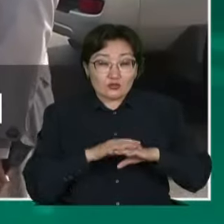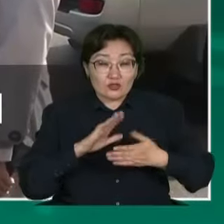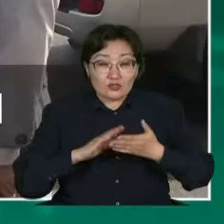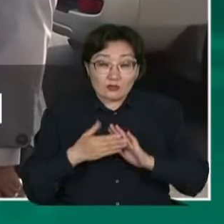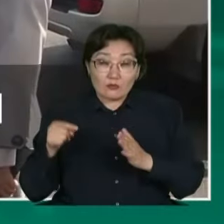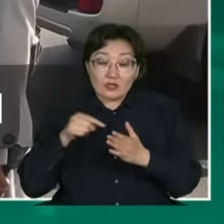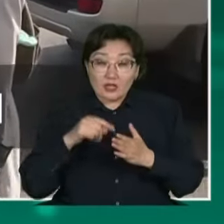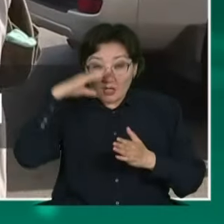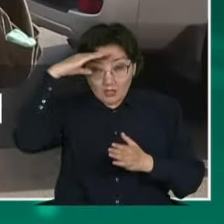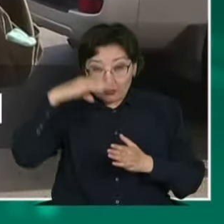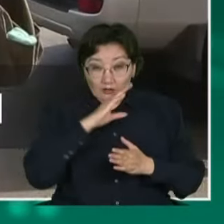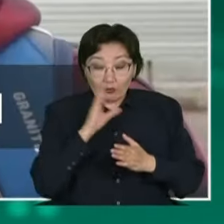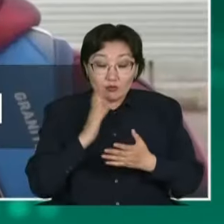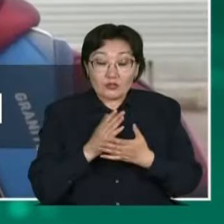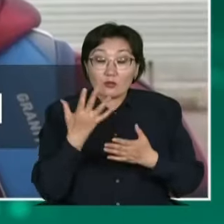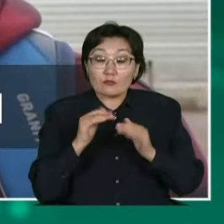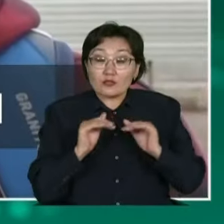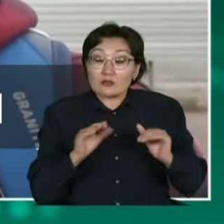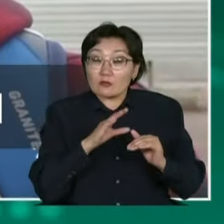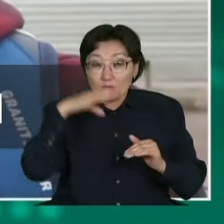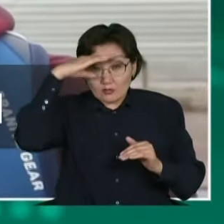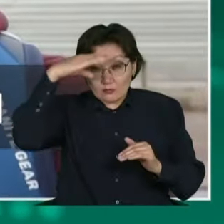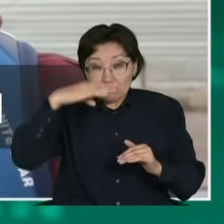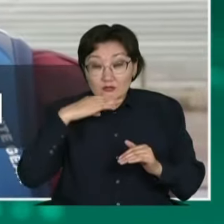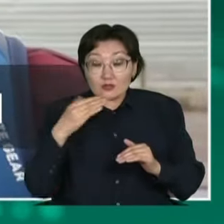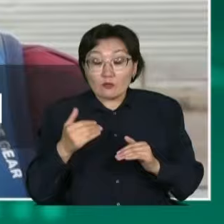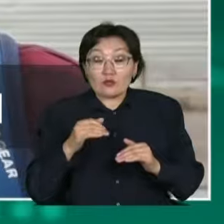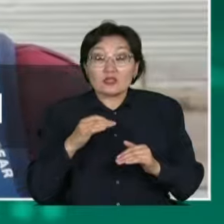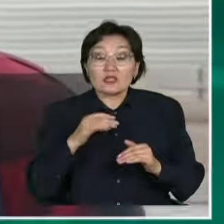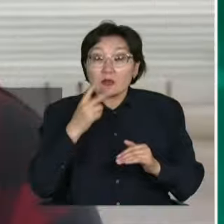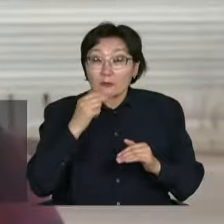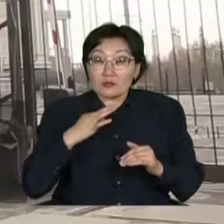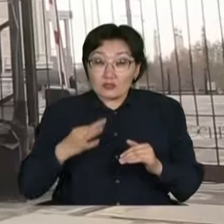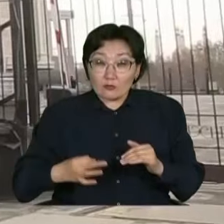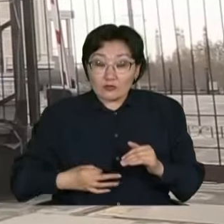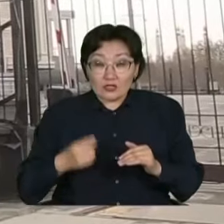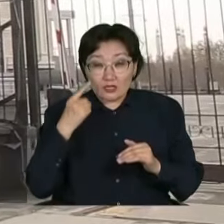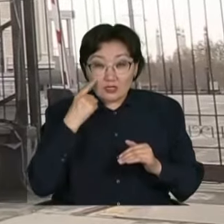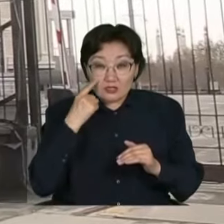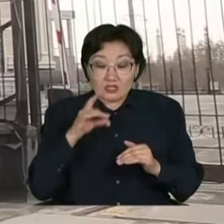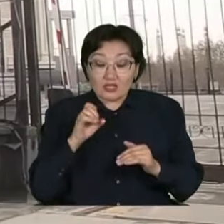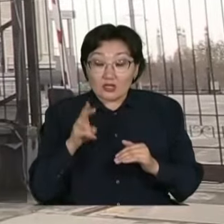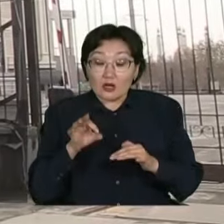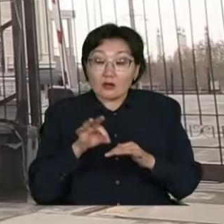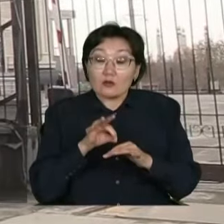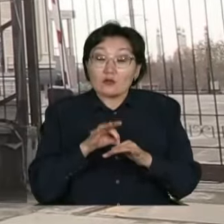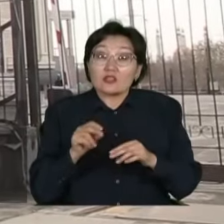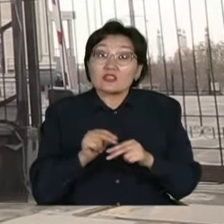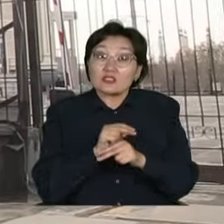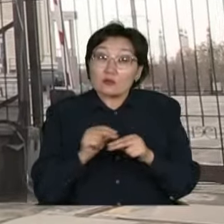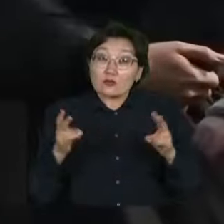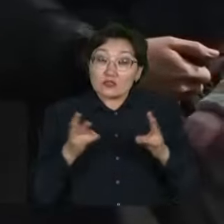түскен ата-аналар да бар. Бес баланың әкесі Темірхан Арун кенже ұлына көз торының қатерлі ісігін емдеуге қажетті